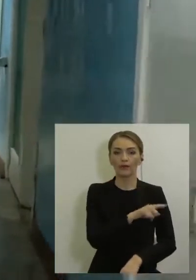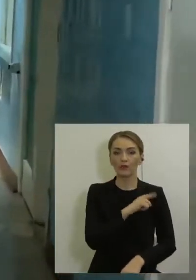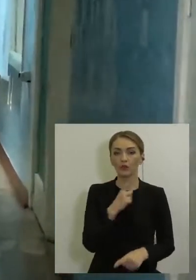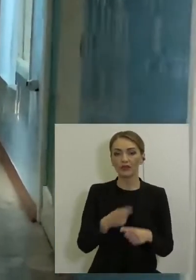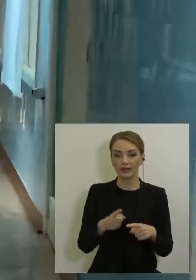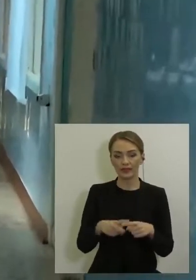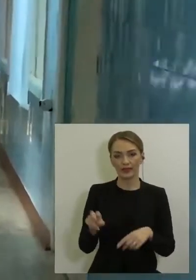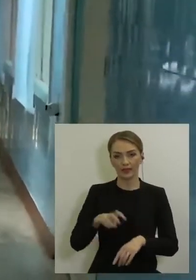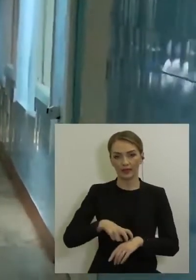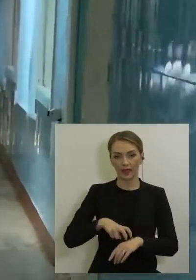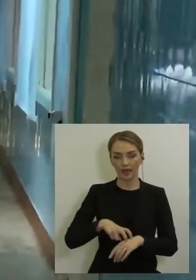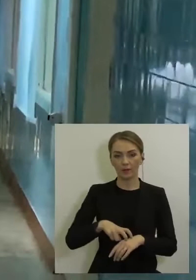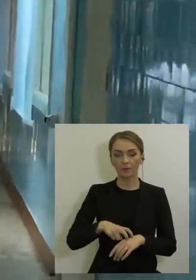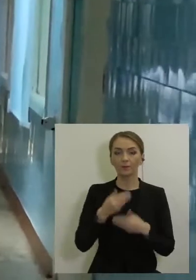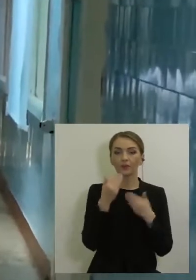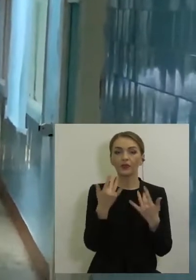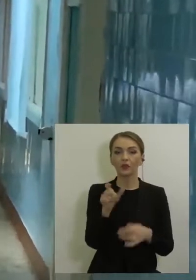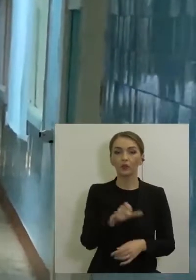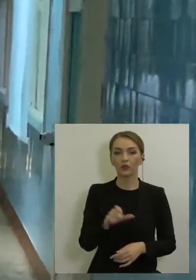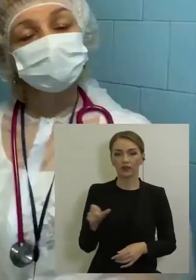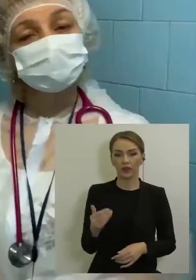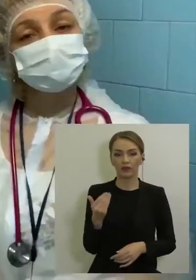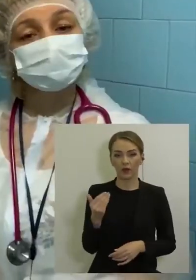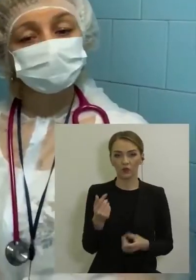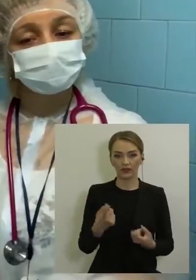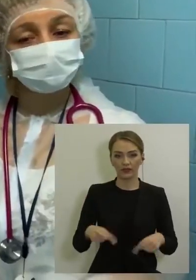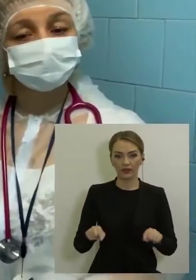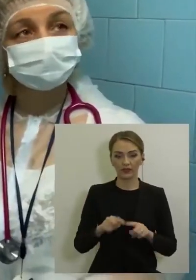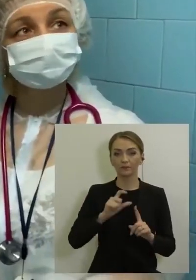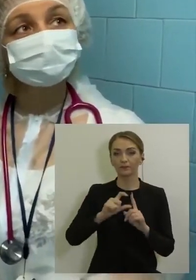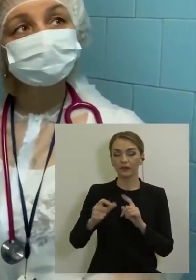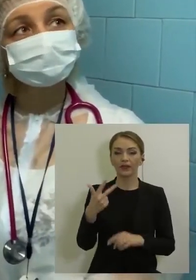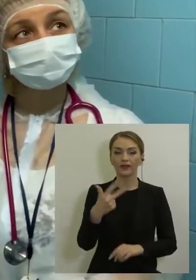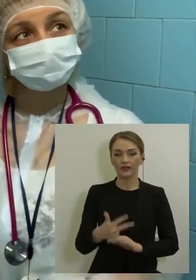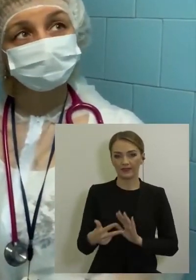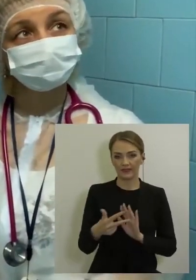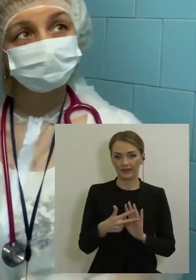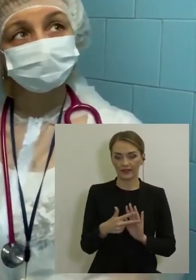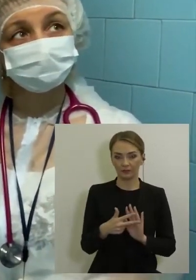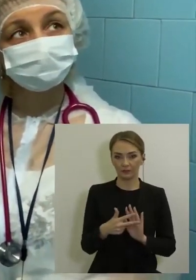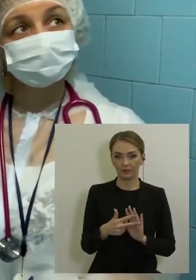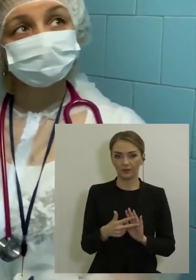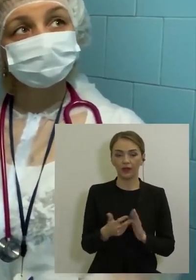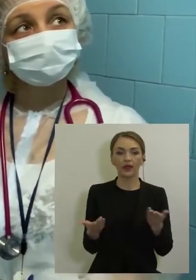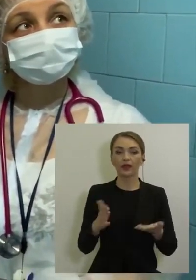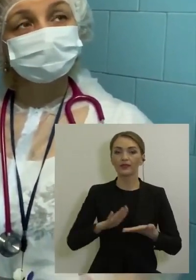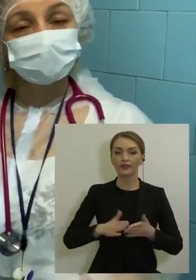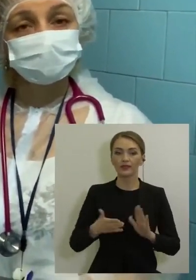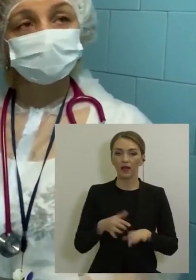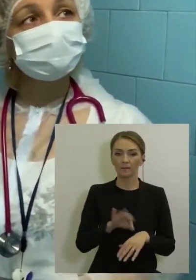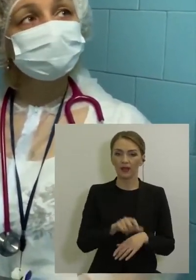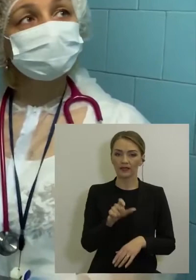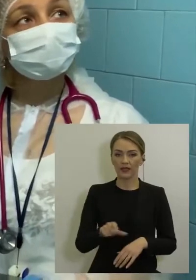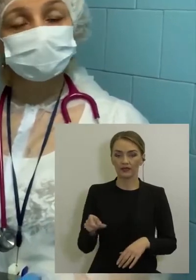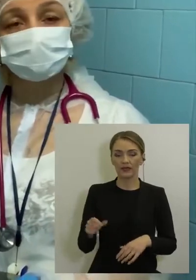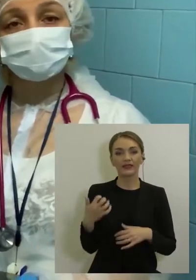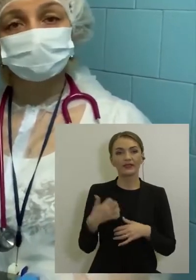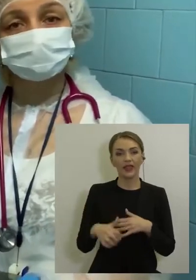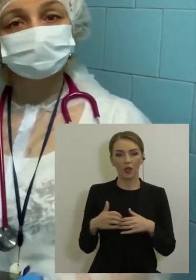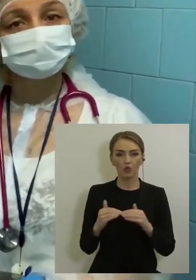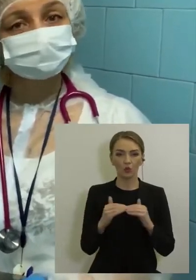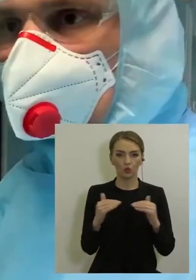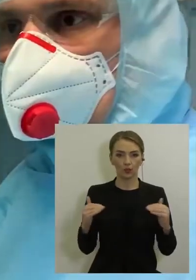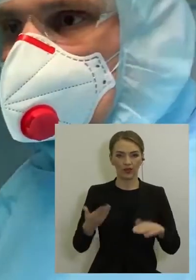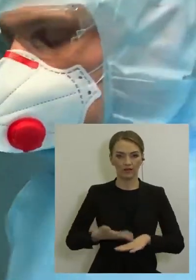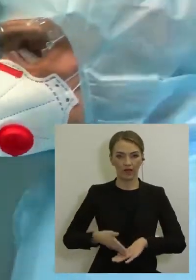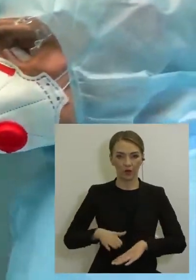і лікаря. Скільки людей зараз знаходиться в вашому відділенні? 38. 38. Які стан пацієнтів? Середнього ступеня